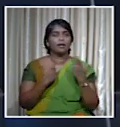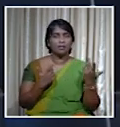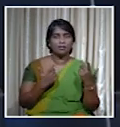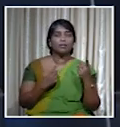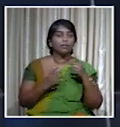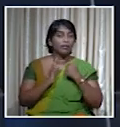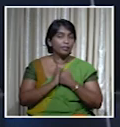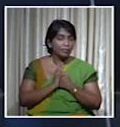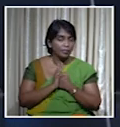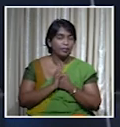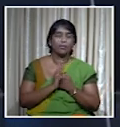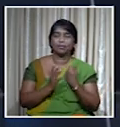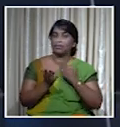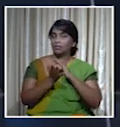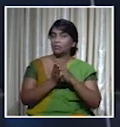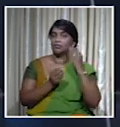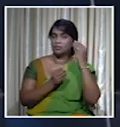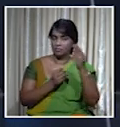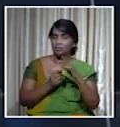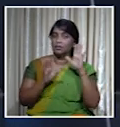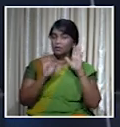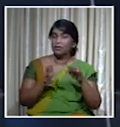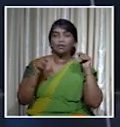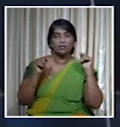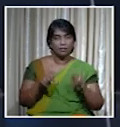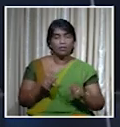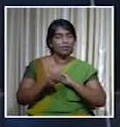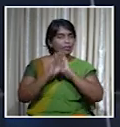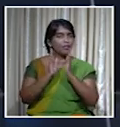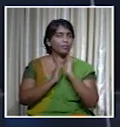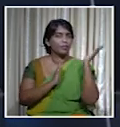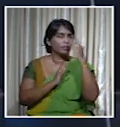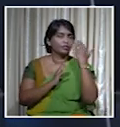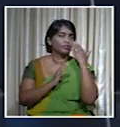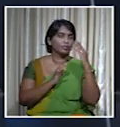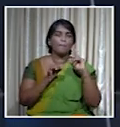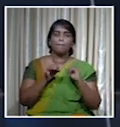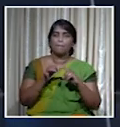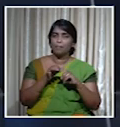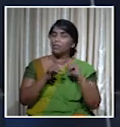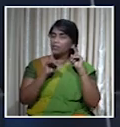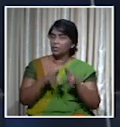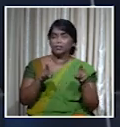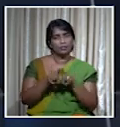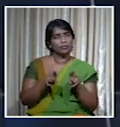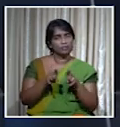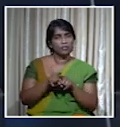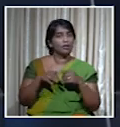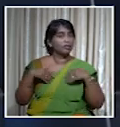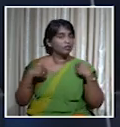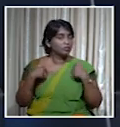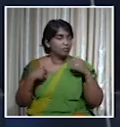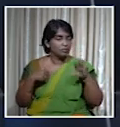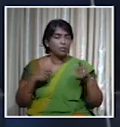විරුවන්ට නියම ගෞරවය නියම සැලකීම දිය යුතු වෙනවා නමුත් අද හැමතැනම තියෙන ප්‍රශ්නේ තමයි මේක ඉතින් ඒකත් එක්ක තමයි සෞඛ්‍ය